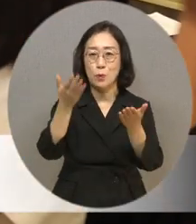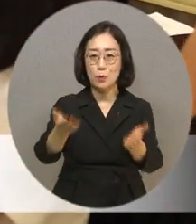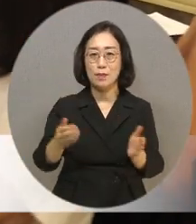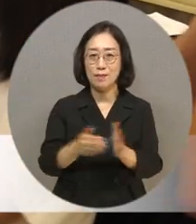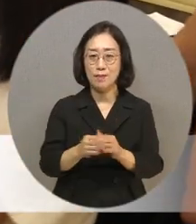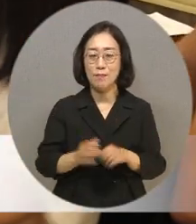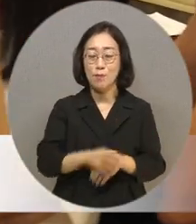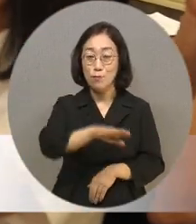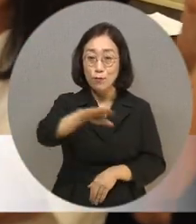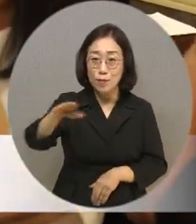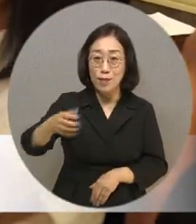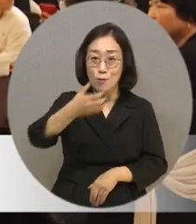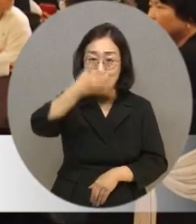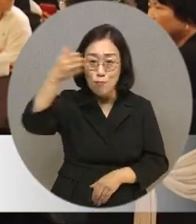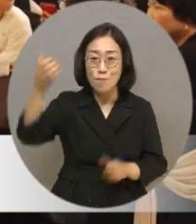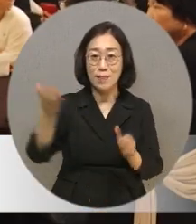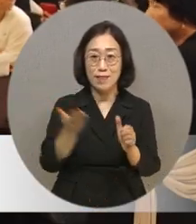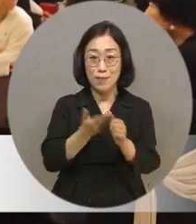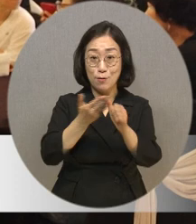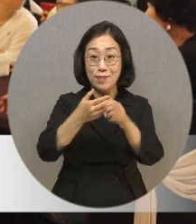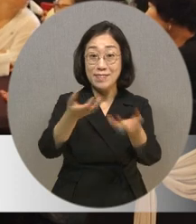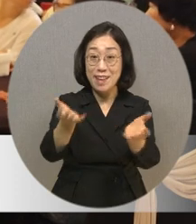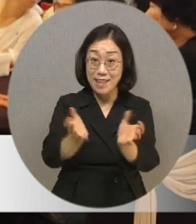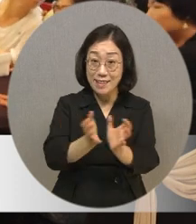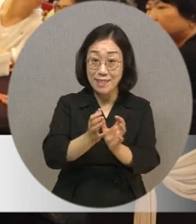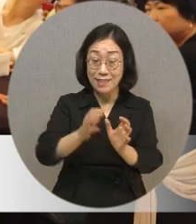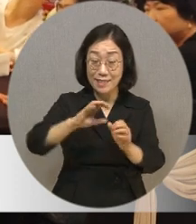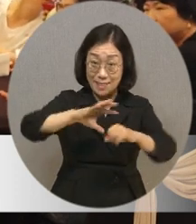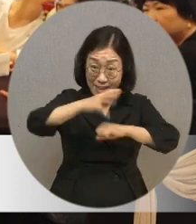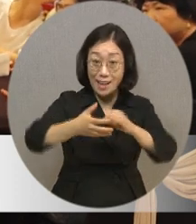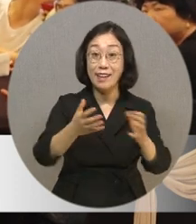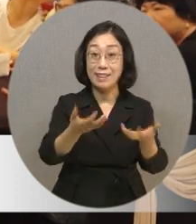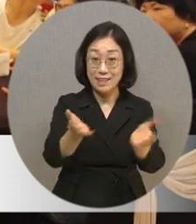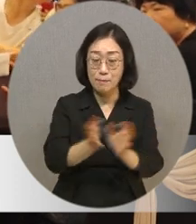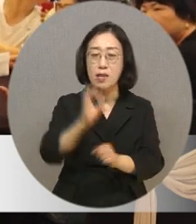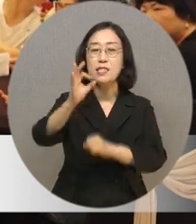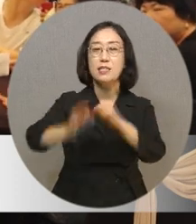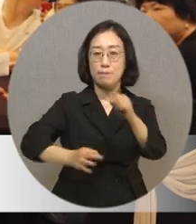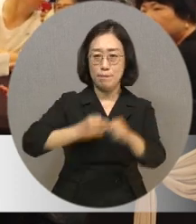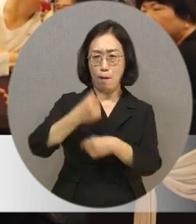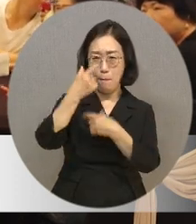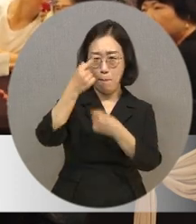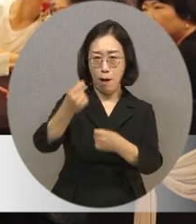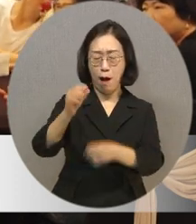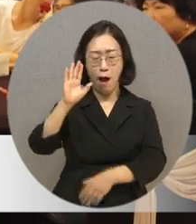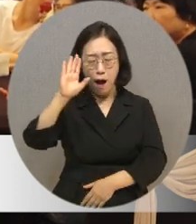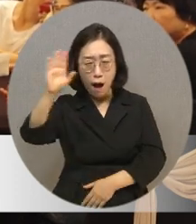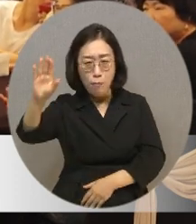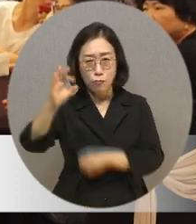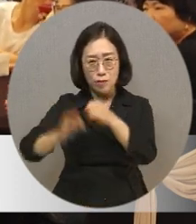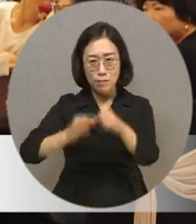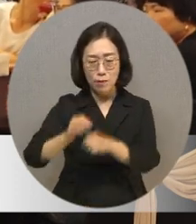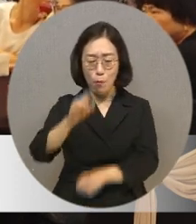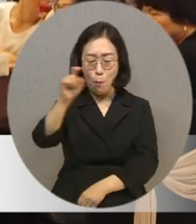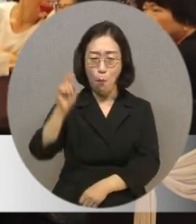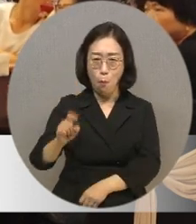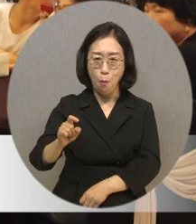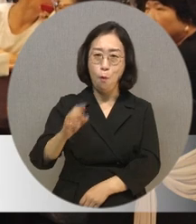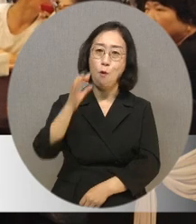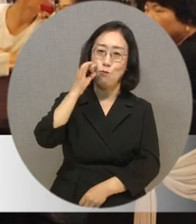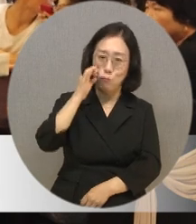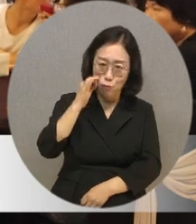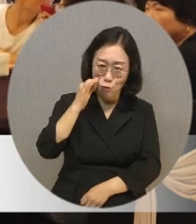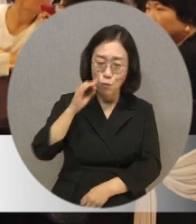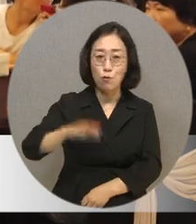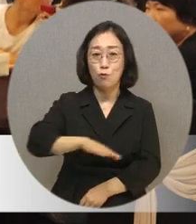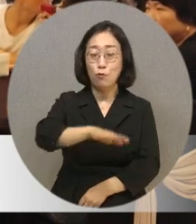우리 꿈을 키우는 세상에 10년이 되었습니다. 이제 앞으로 또 10년 후는 어떻게 변할까 저도 굉장히 궁금하고요.